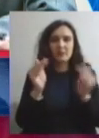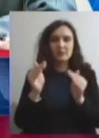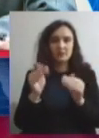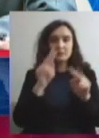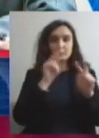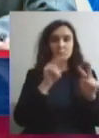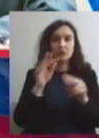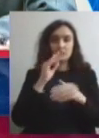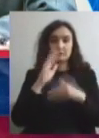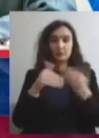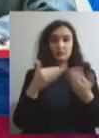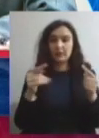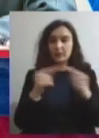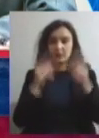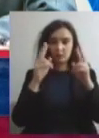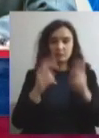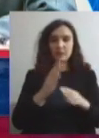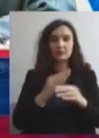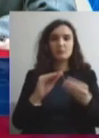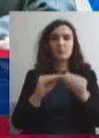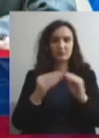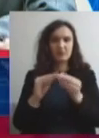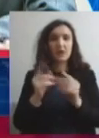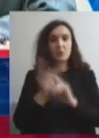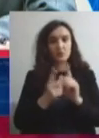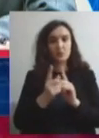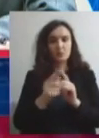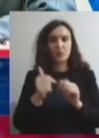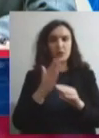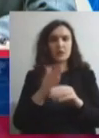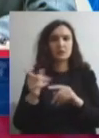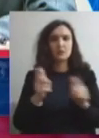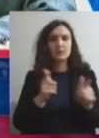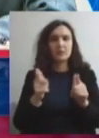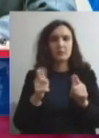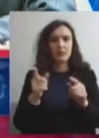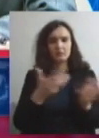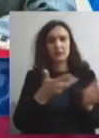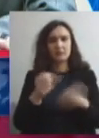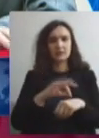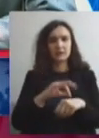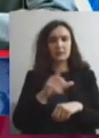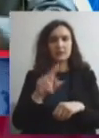როდესაც გადამოწმდა, არის თუ არა ეს ხარვეზები გასწორებული, როგორია იქ მომზადების დონე და ხარისხი?